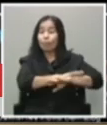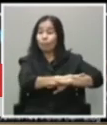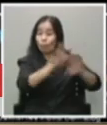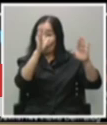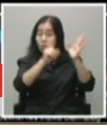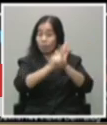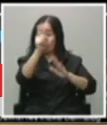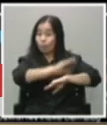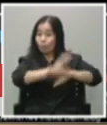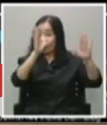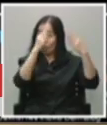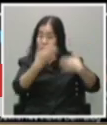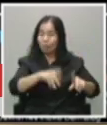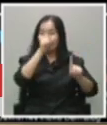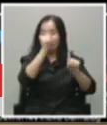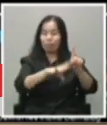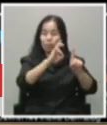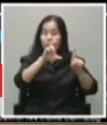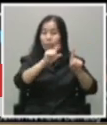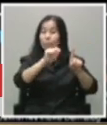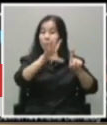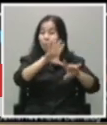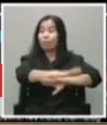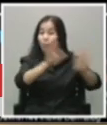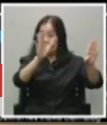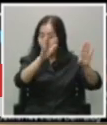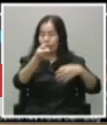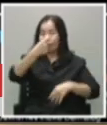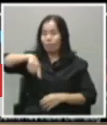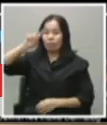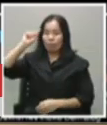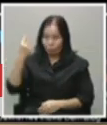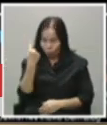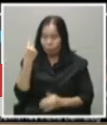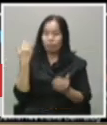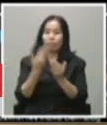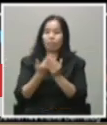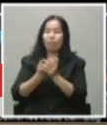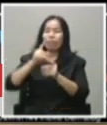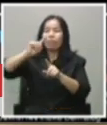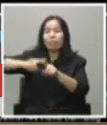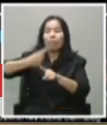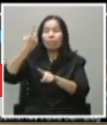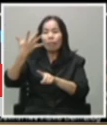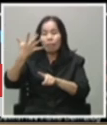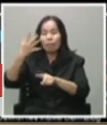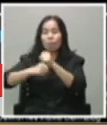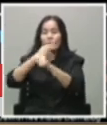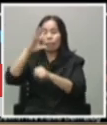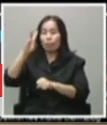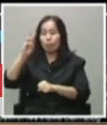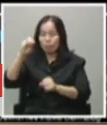กเหตุผล 1,735 ล้านมีการประกวดราคาใหม่ในพฤษภา60เพิ่มขึ้นไปเป็น